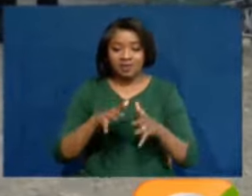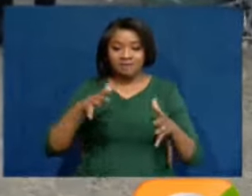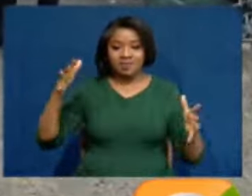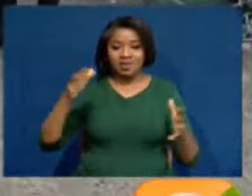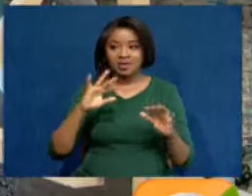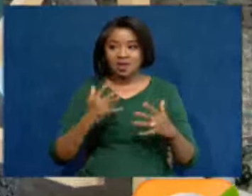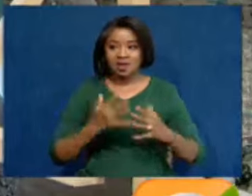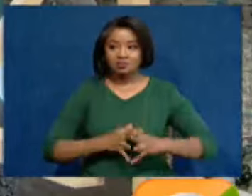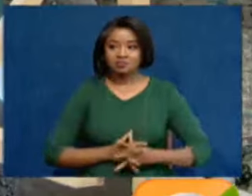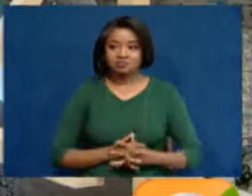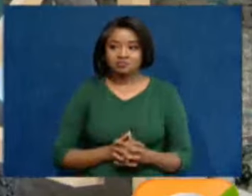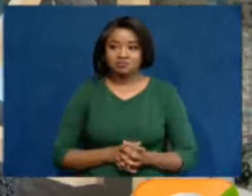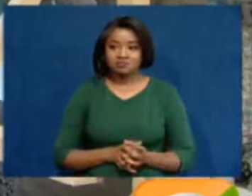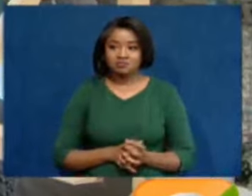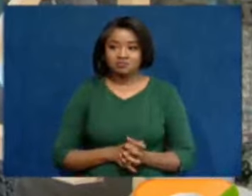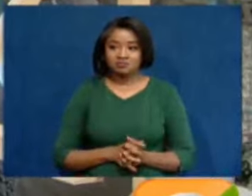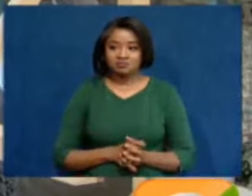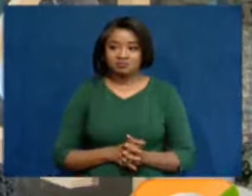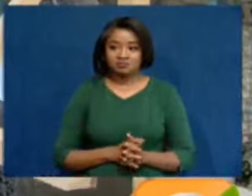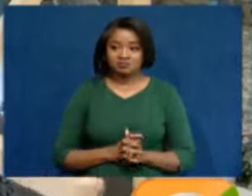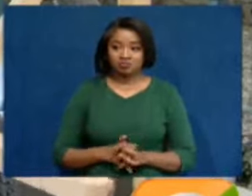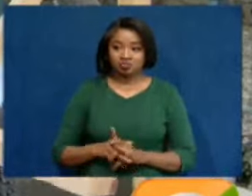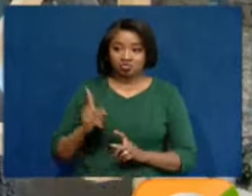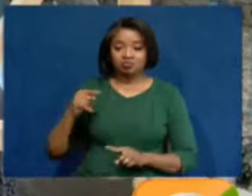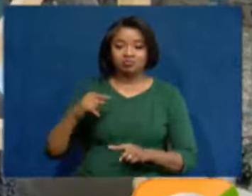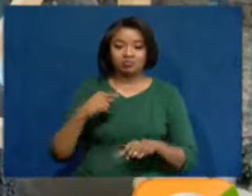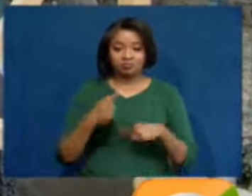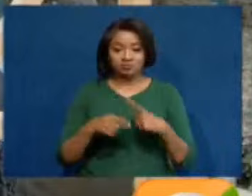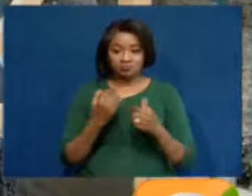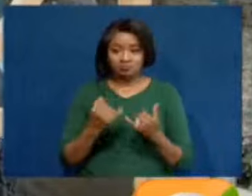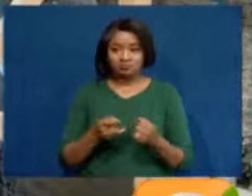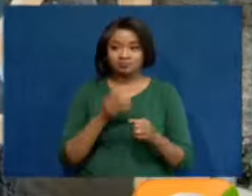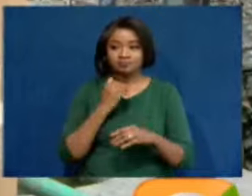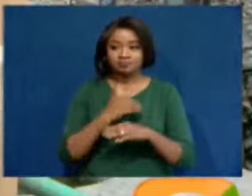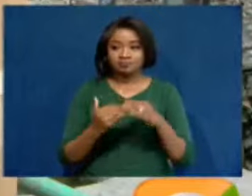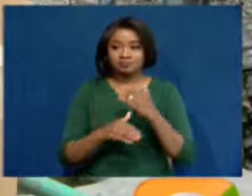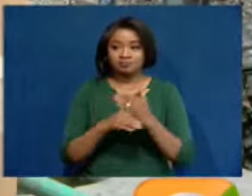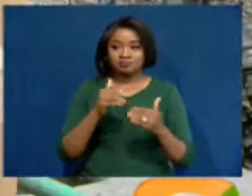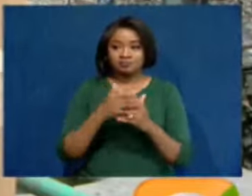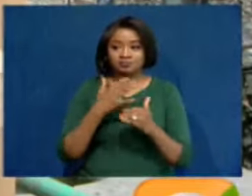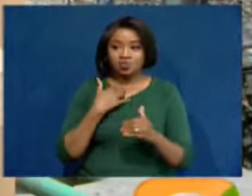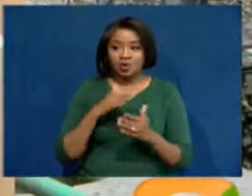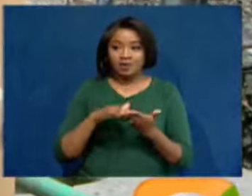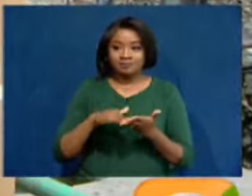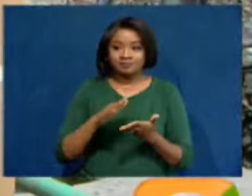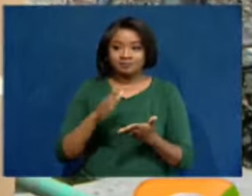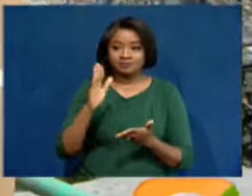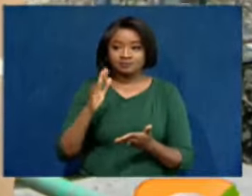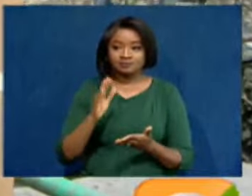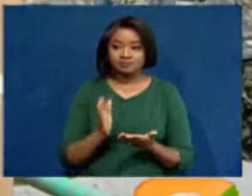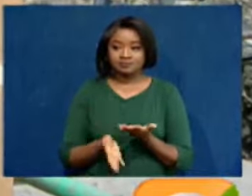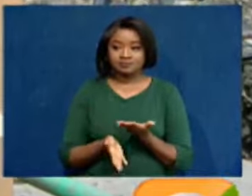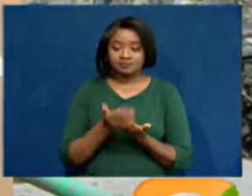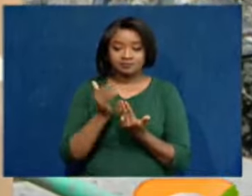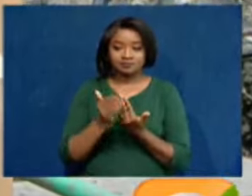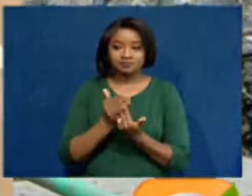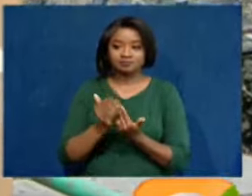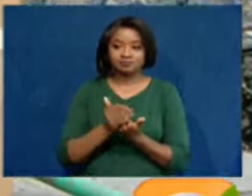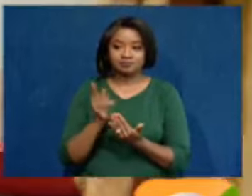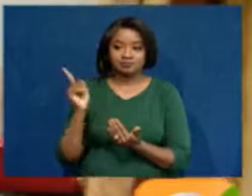rahisi. Ili kuzidi kuwakuza, yuko katika harakati za kujenga miundo zaidi ya kuwafuga ndege